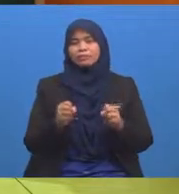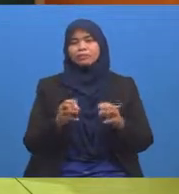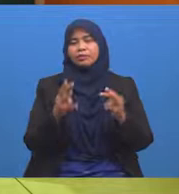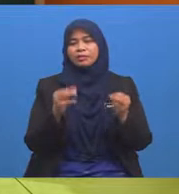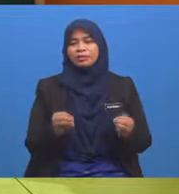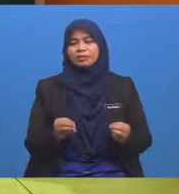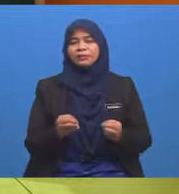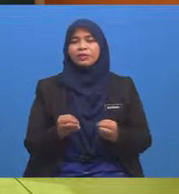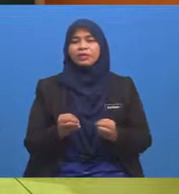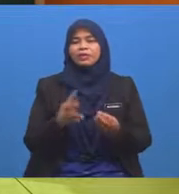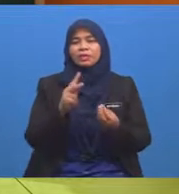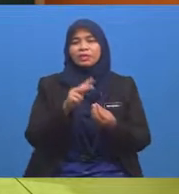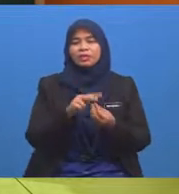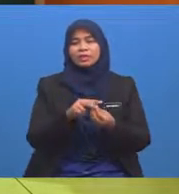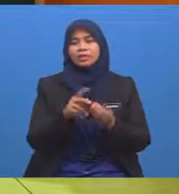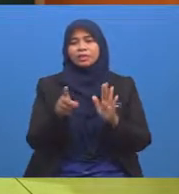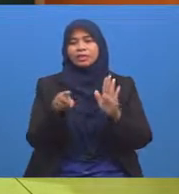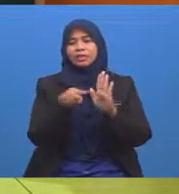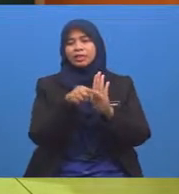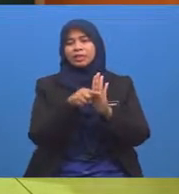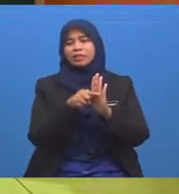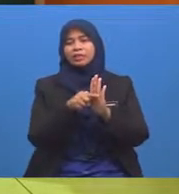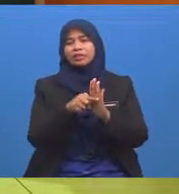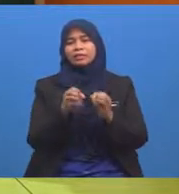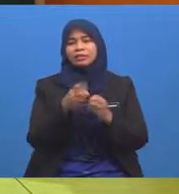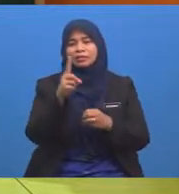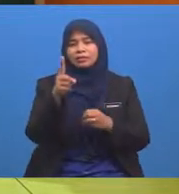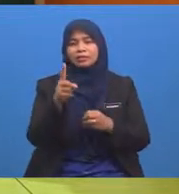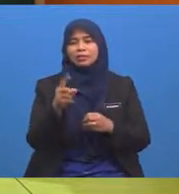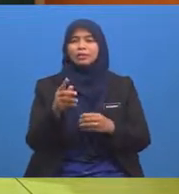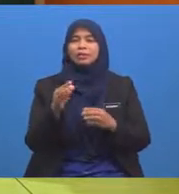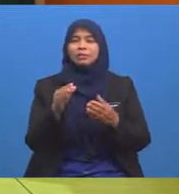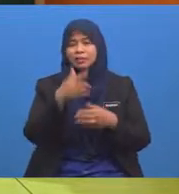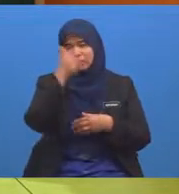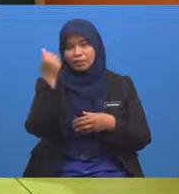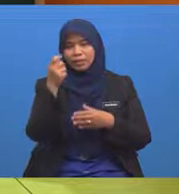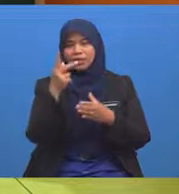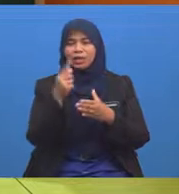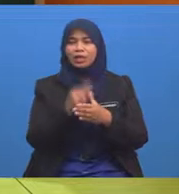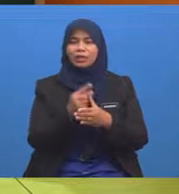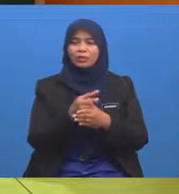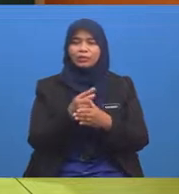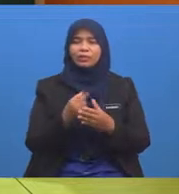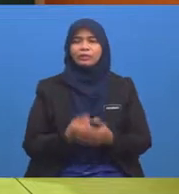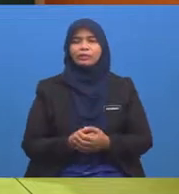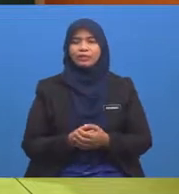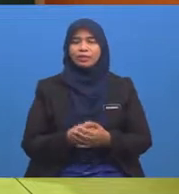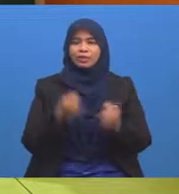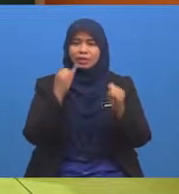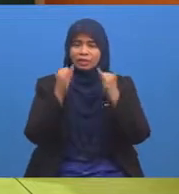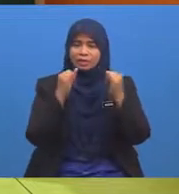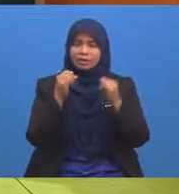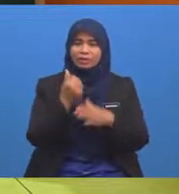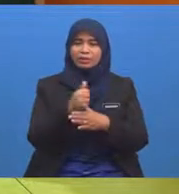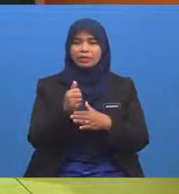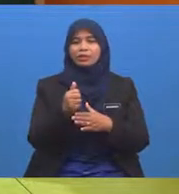ialah menyebabkan gangguan terhadap sistem fizikal. Interaksi antara manusia